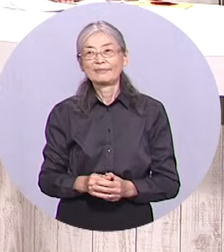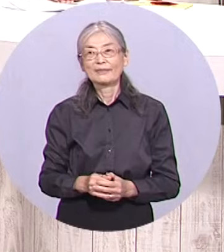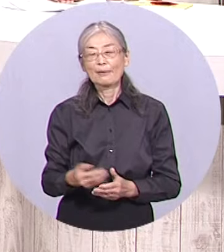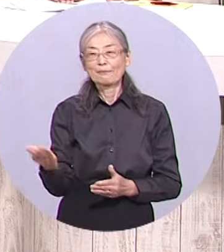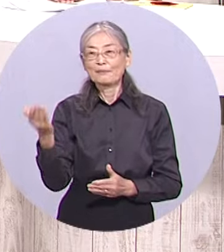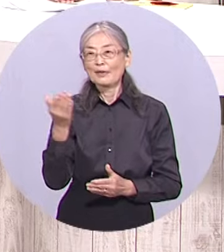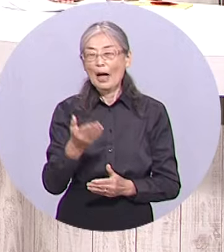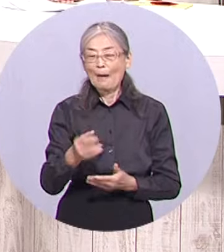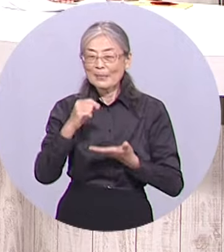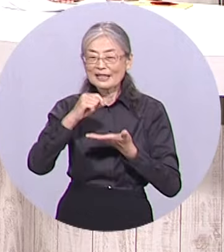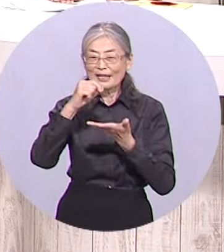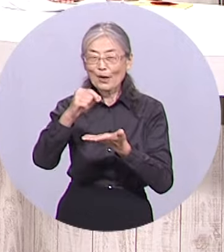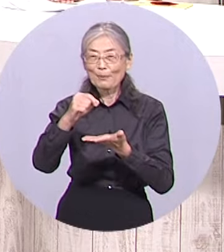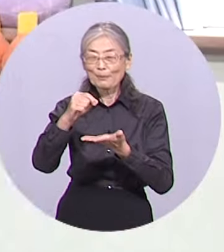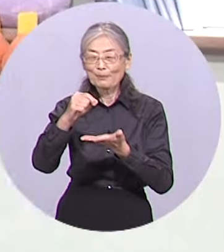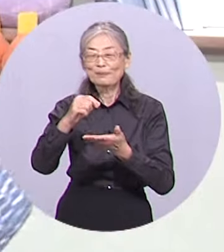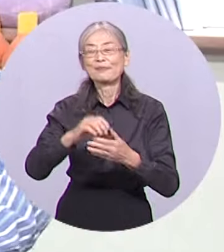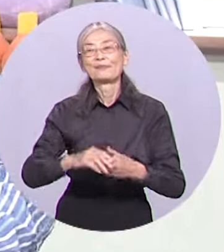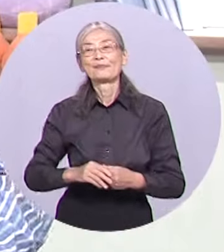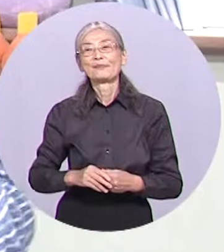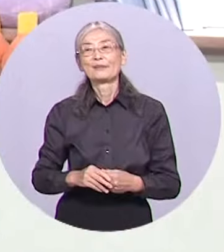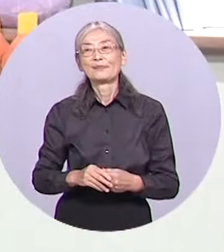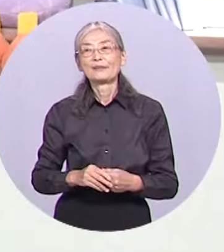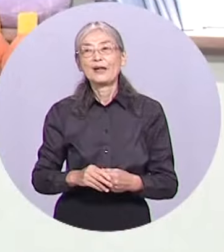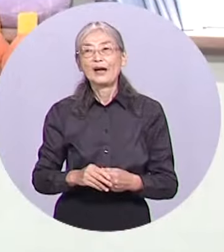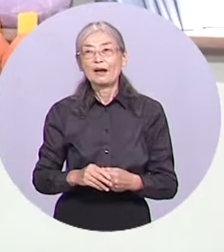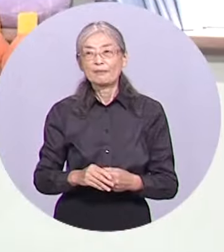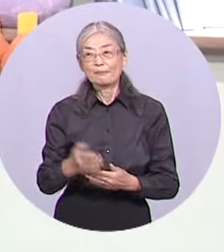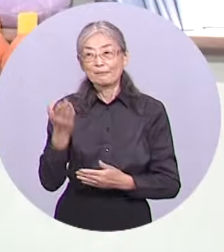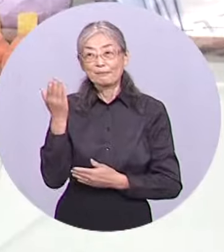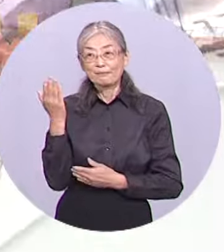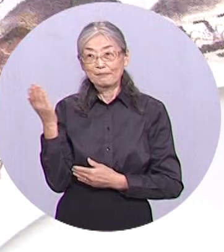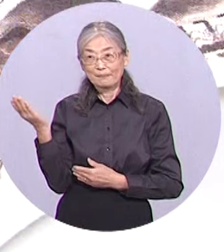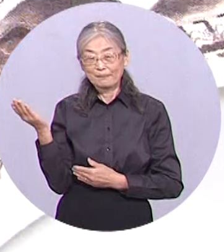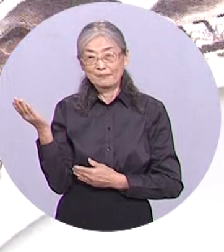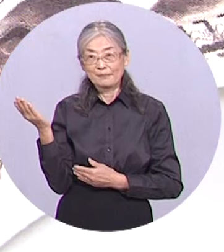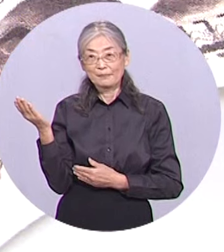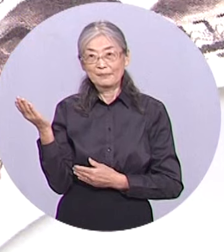続いてはプレゼントです。金井さん。 はい、今週のプレゼントはこちらです。